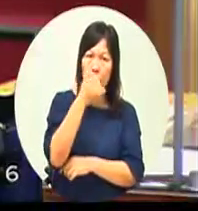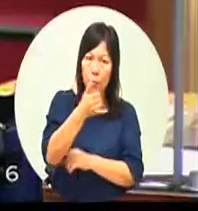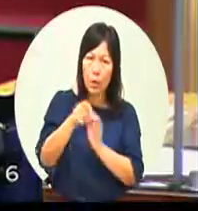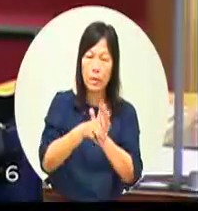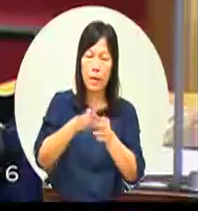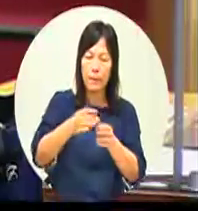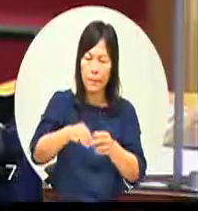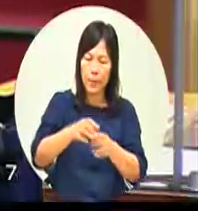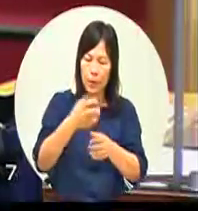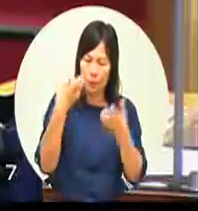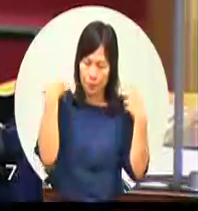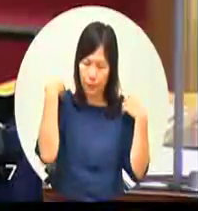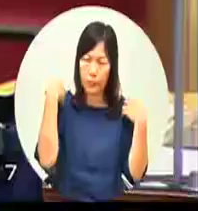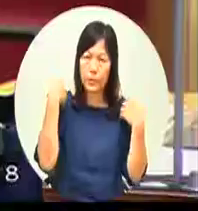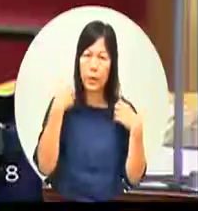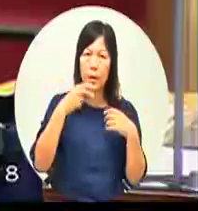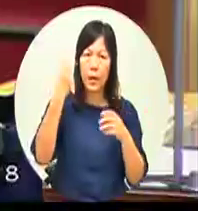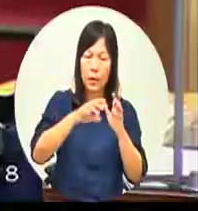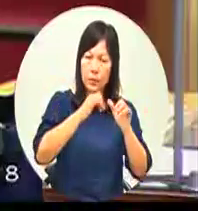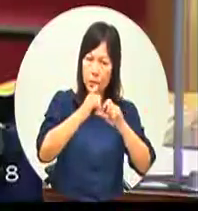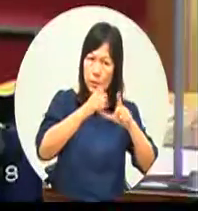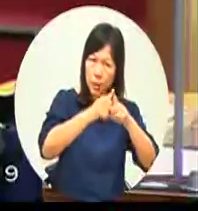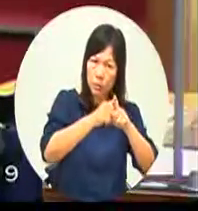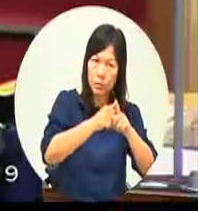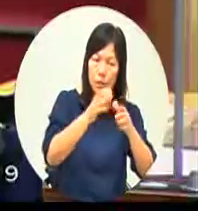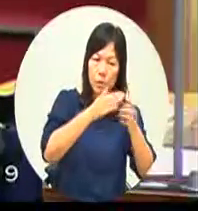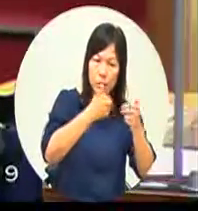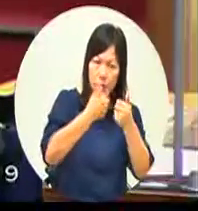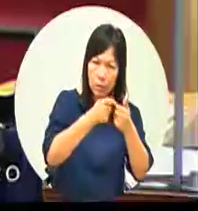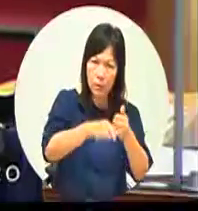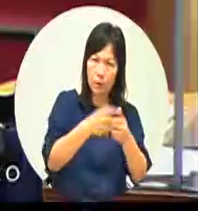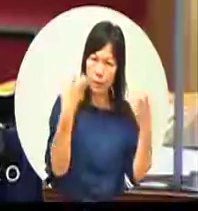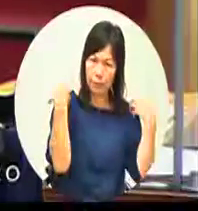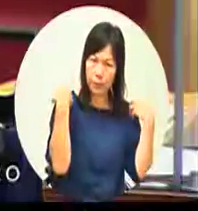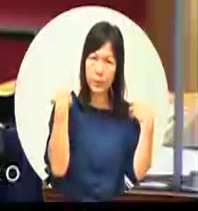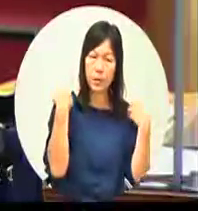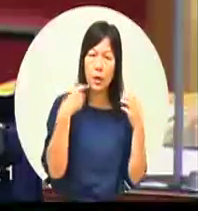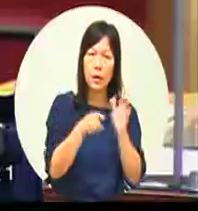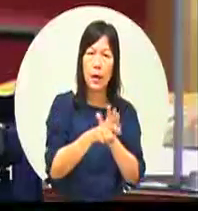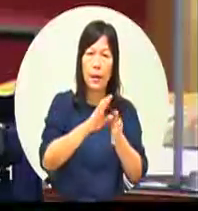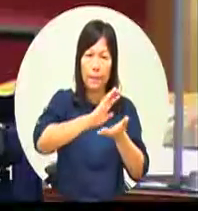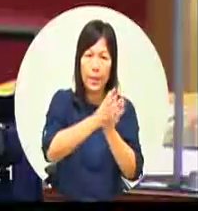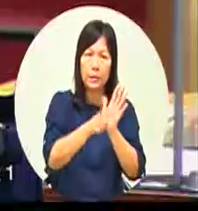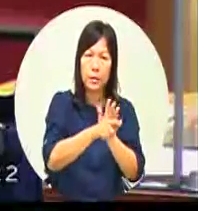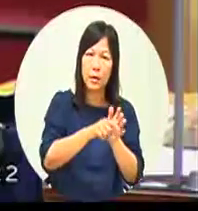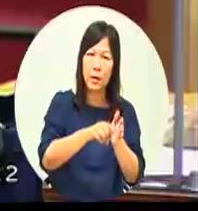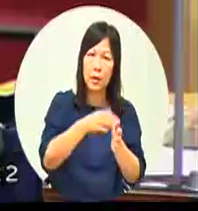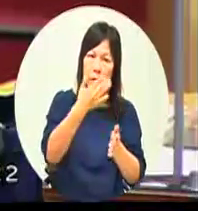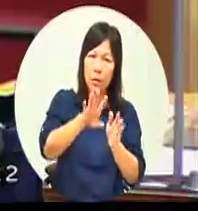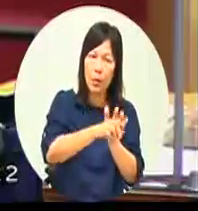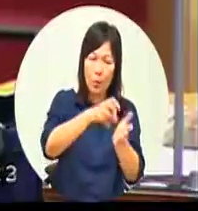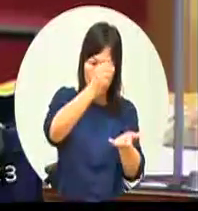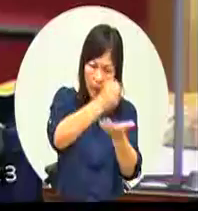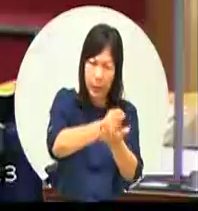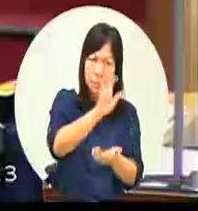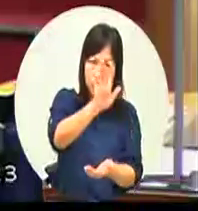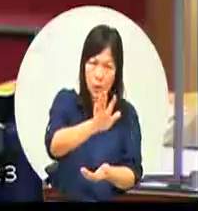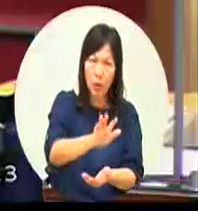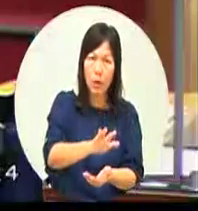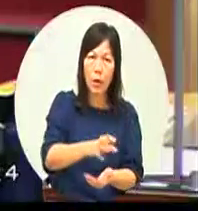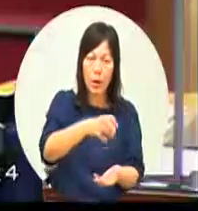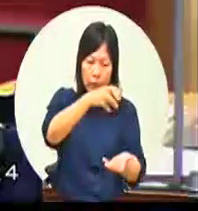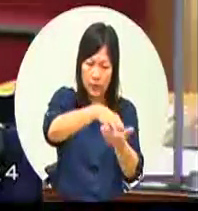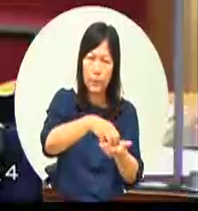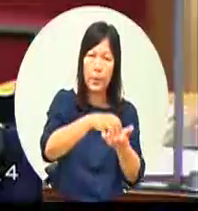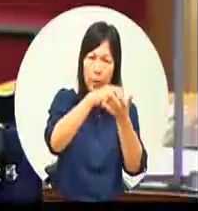权限，或者是社区协会的权限，我们可以盖出一个证照，我们可以盖出一个证